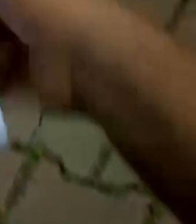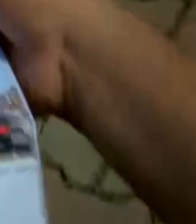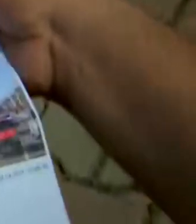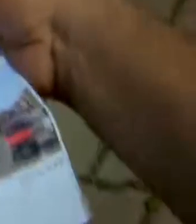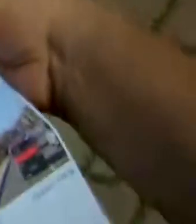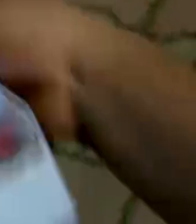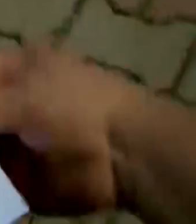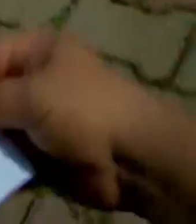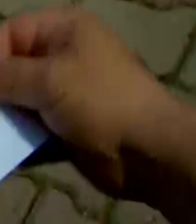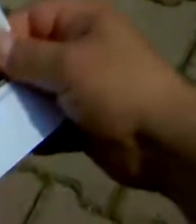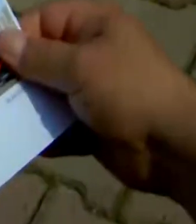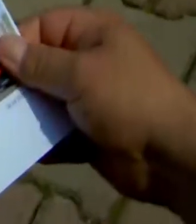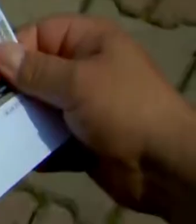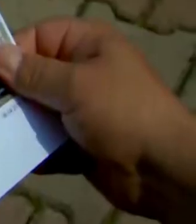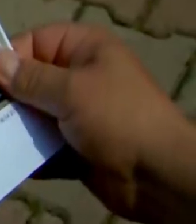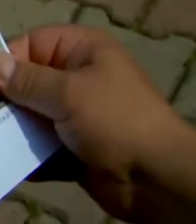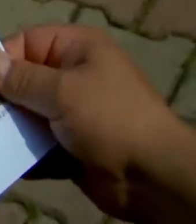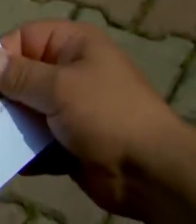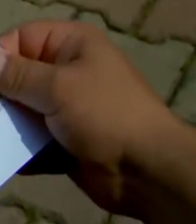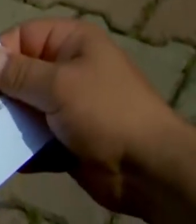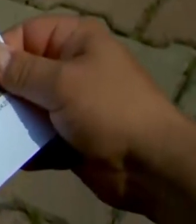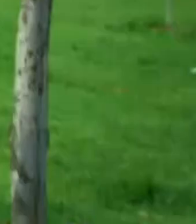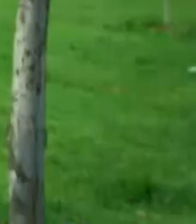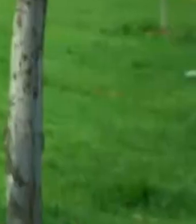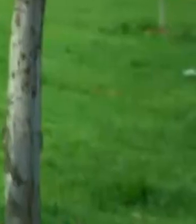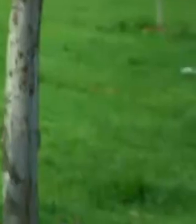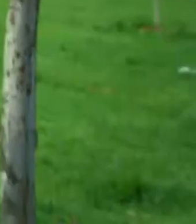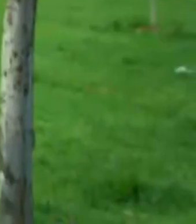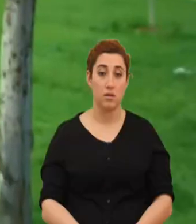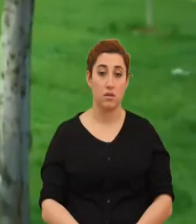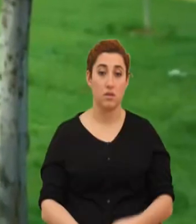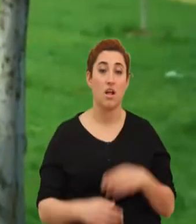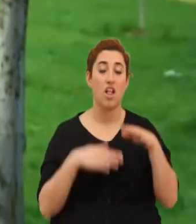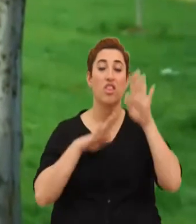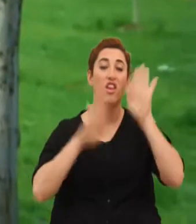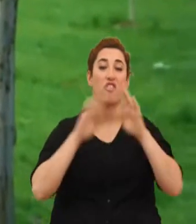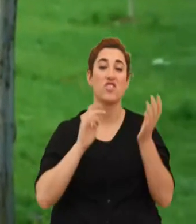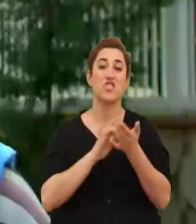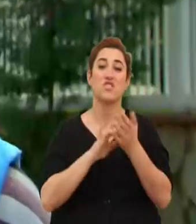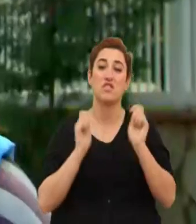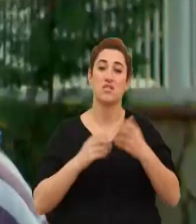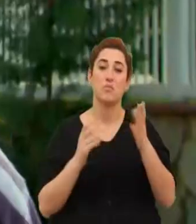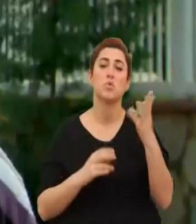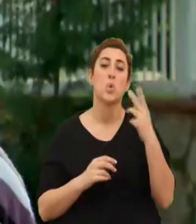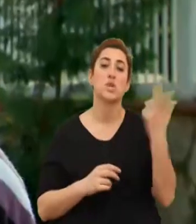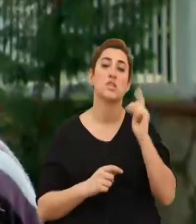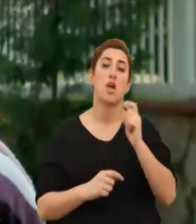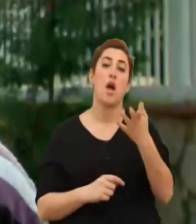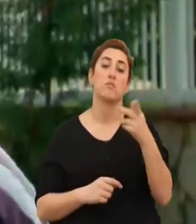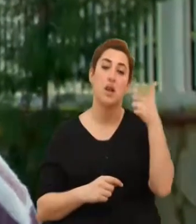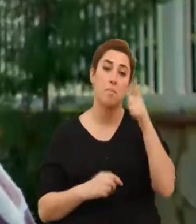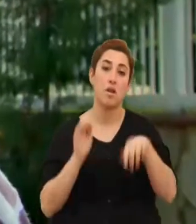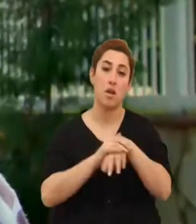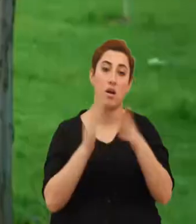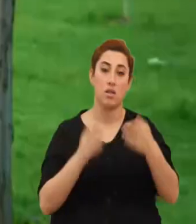Trafik cezası. Nurhan'ın küçük kırmızı aracı ceza almış. Trafik cezası yemiş lan. Ya çok hız yapmış abi.